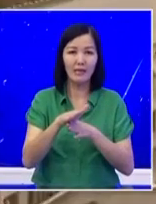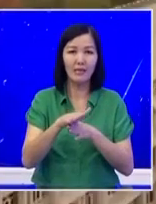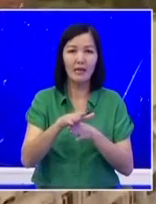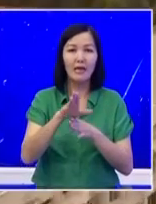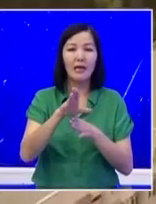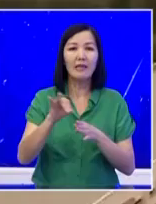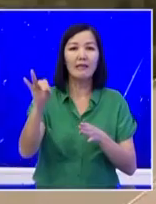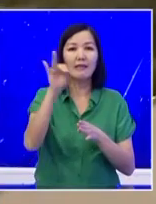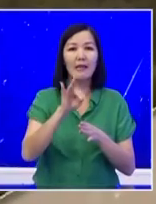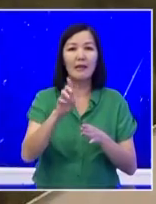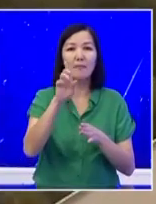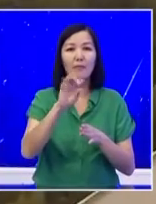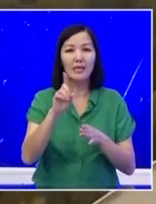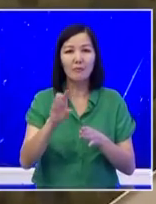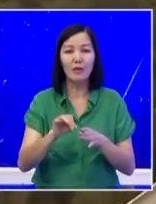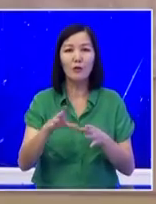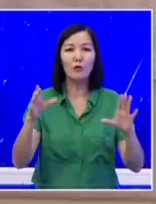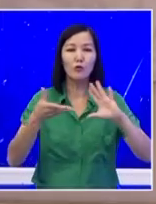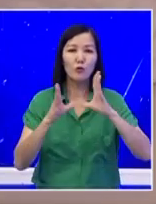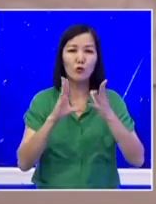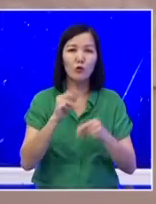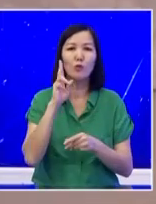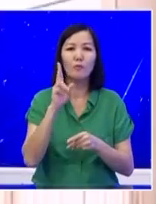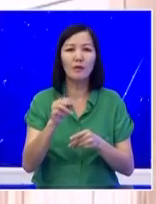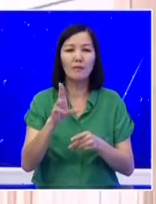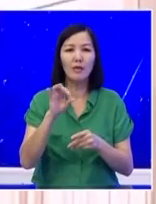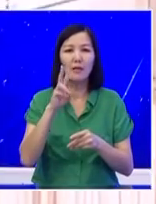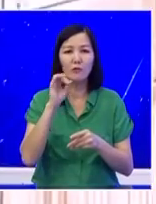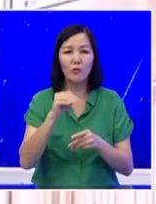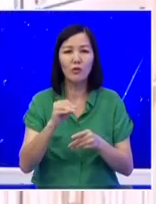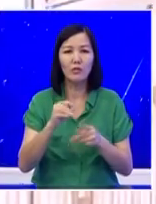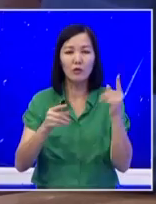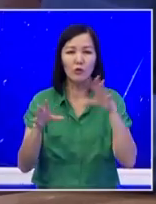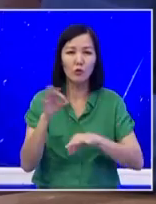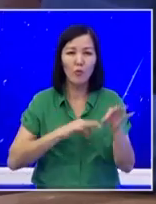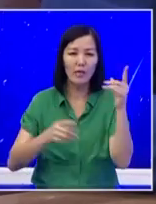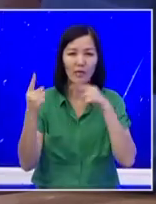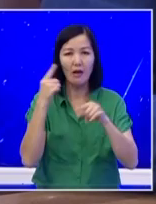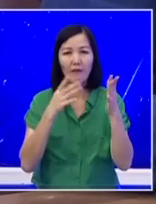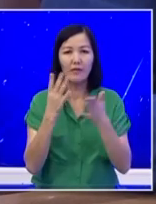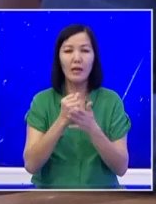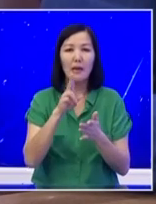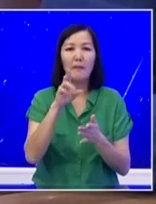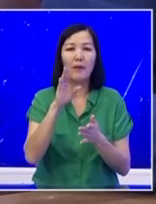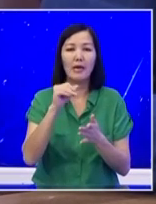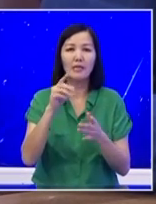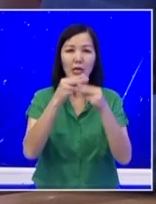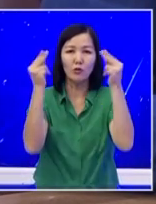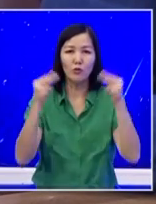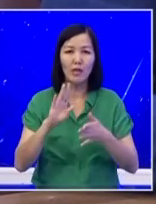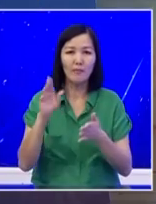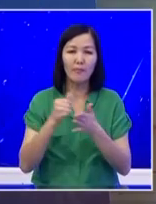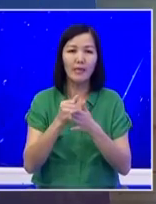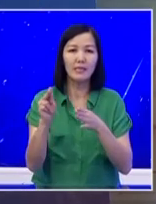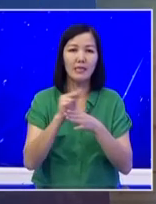қызметтерін атқарды. Тарих безбені, тұжырым, кім, ел сойылы сынды жобалардың авторы. Парасат журналының бас